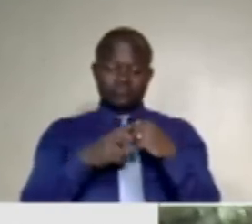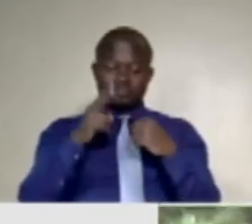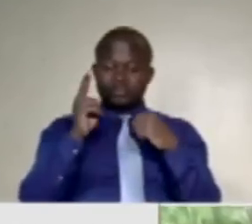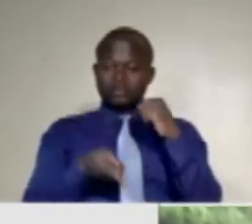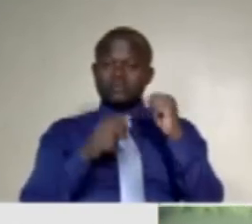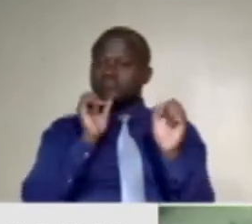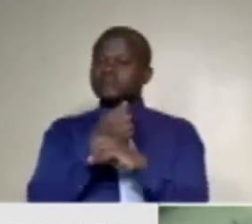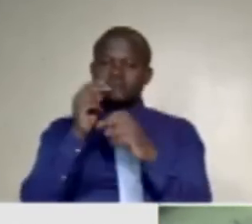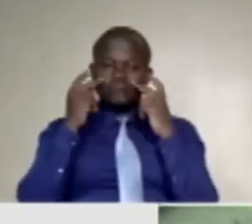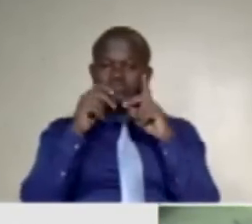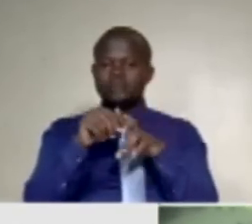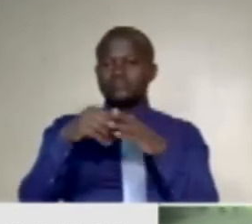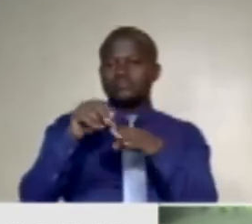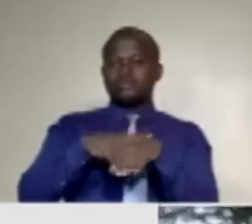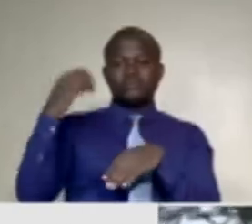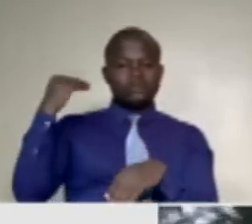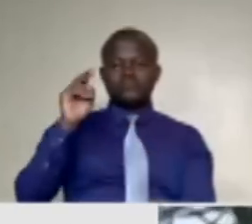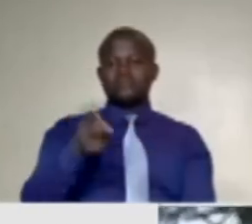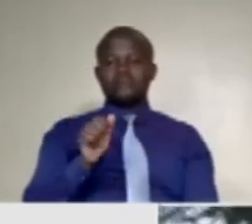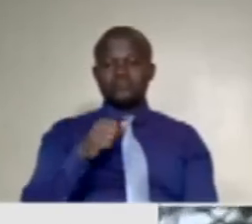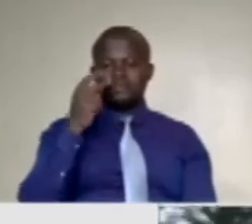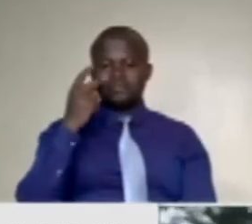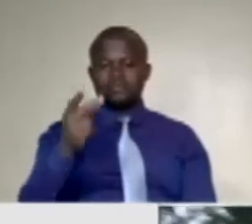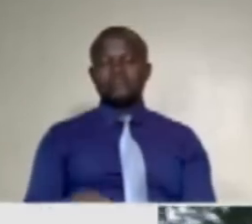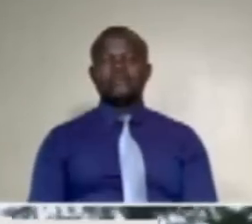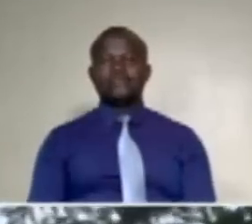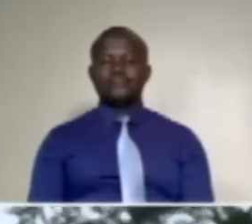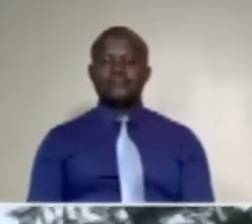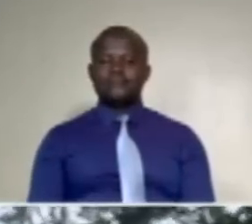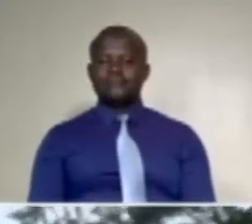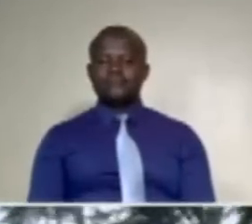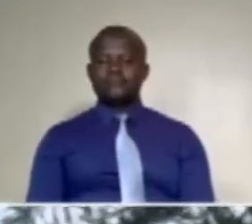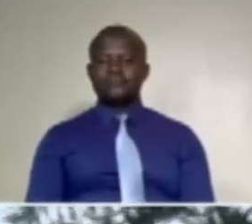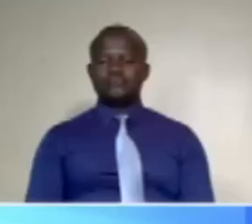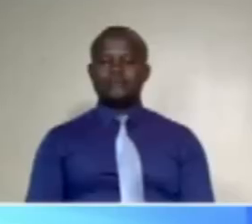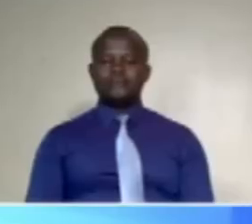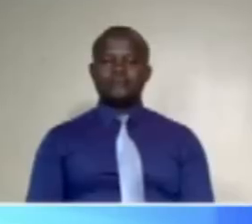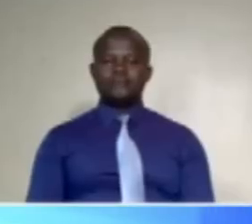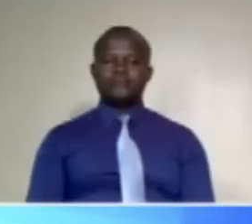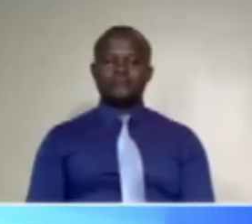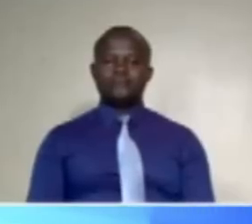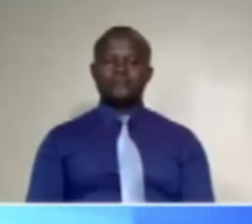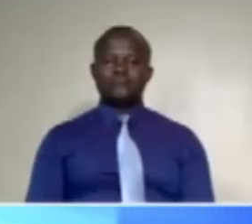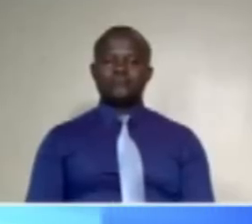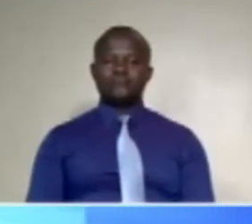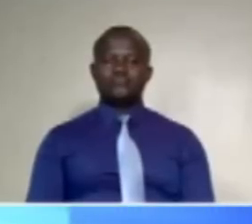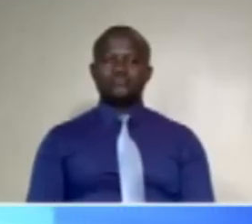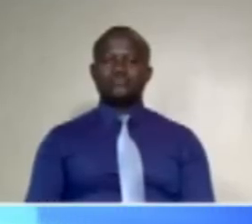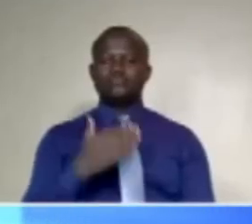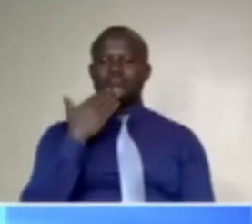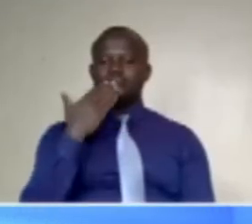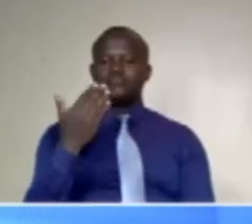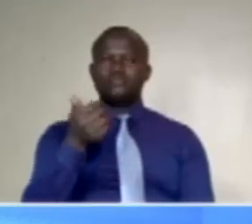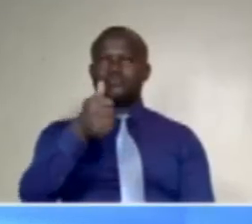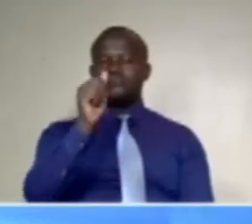kubona igitoki mu gihe mbere cya bibiri wakibonaga Iracyadukunda Ruth kavutse mu karere ka Nyamasheke arakoze mugenzi wacu ni